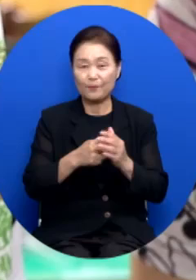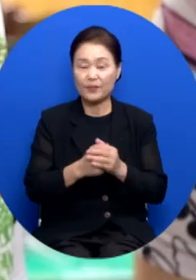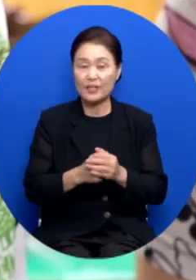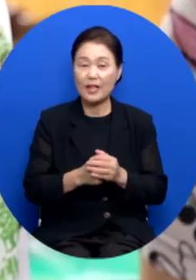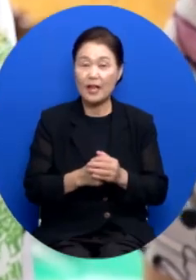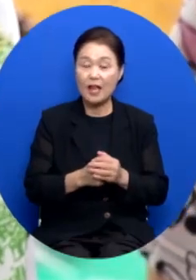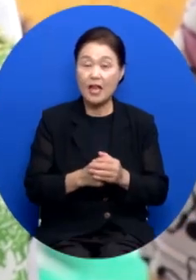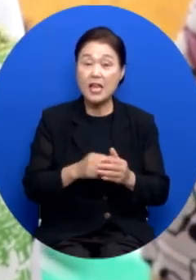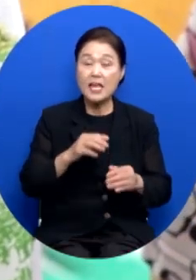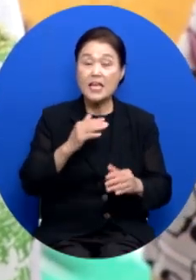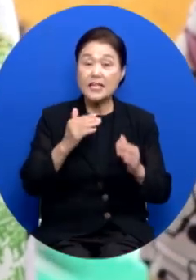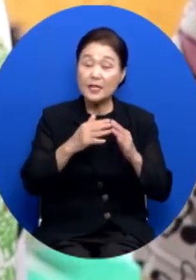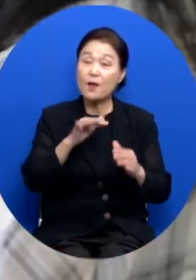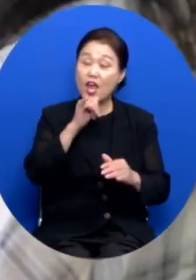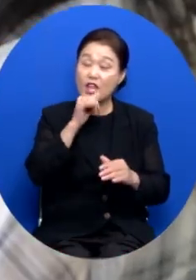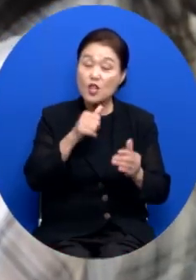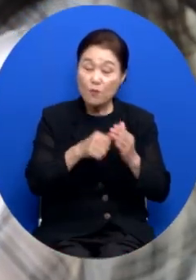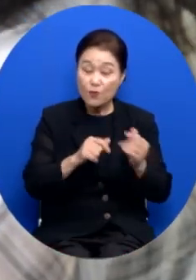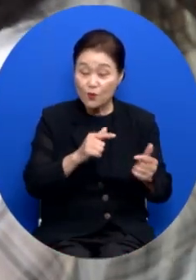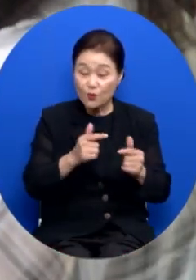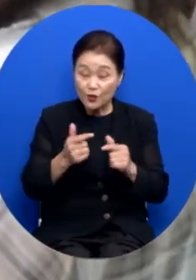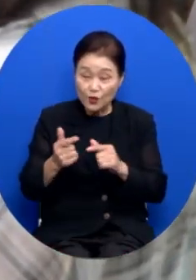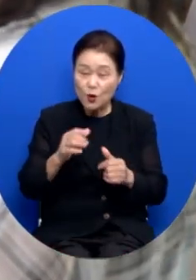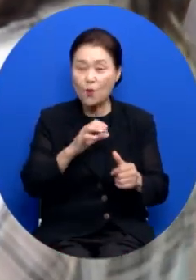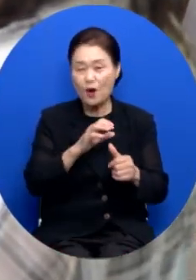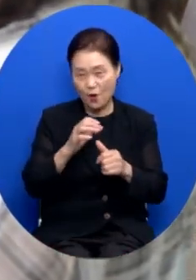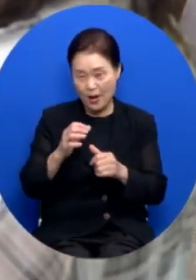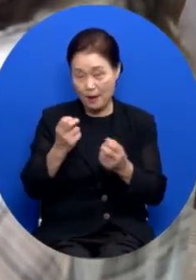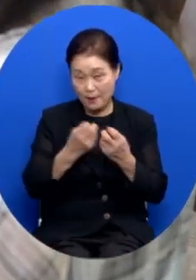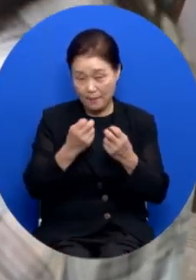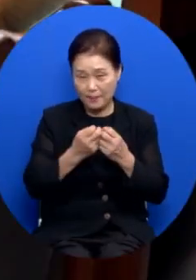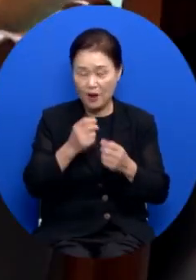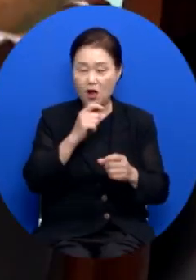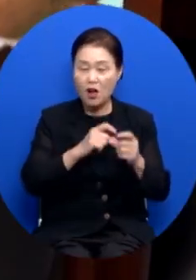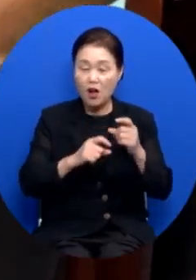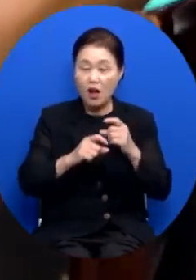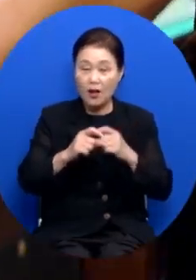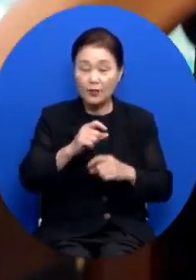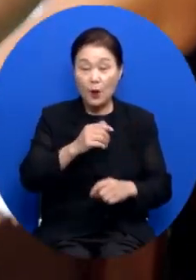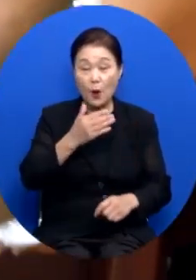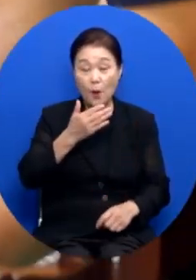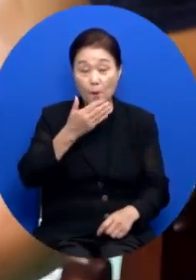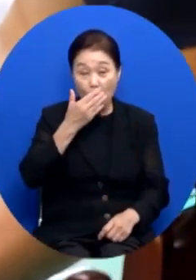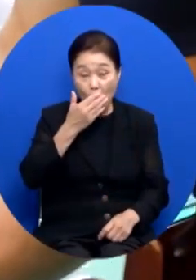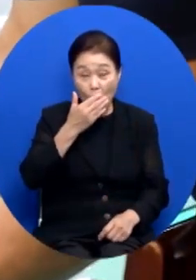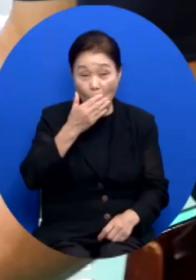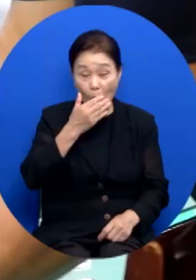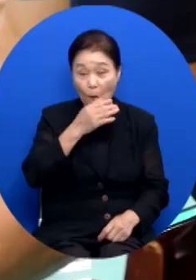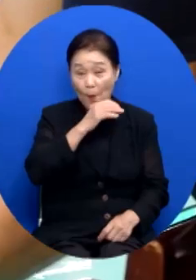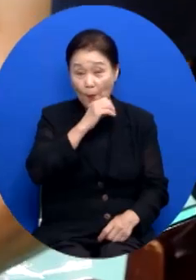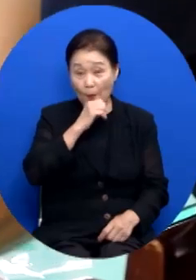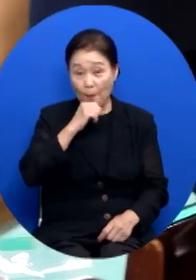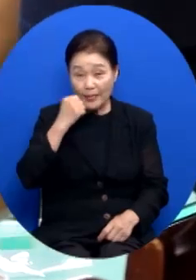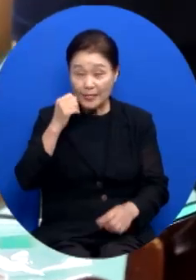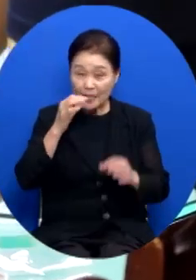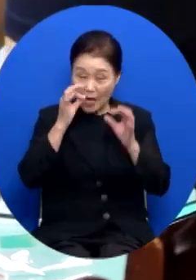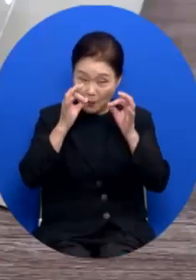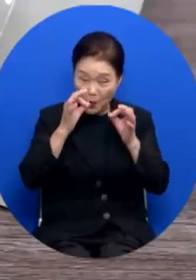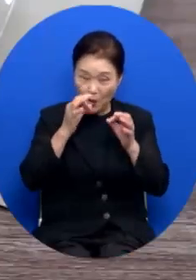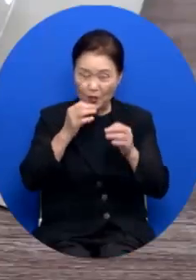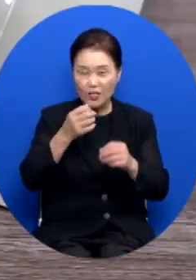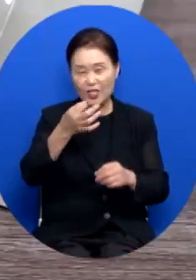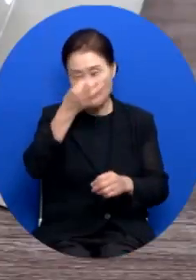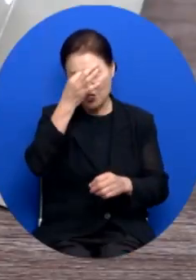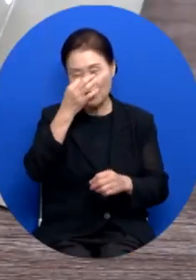없더라도 집에 있는 도구를 활용할 수 있는 방법과 더욱 먹음직스럽고 정갈하게 담아내는 포장 노하우도 함께 나눴습니다.